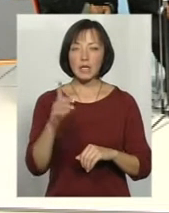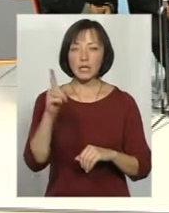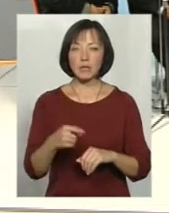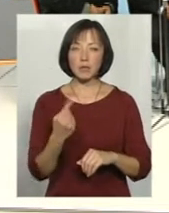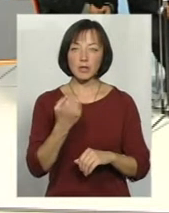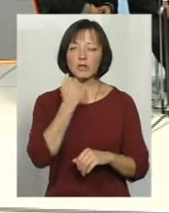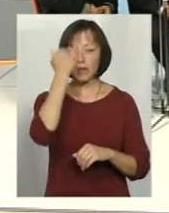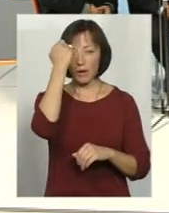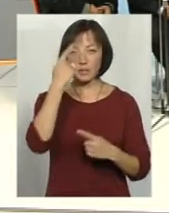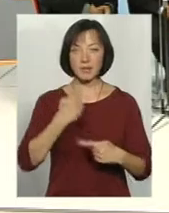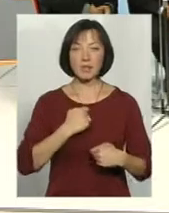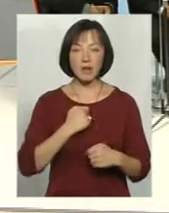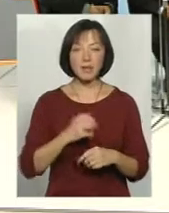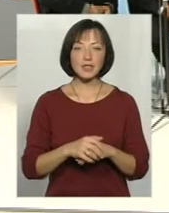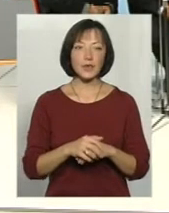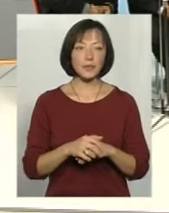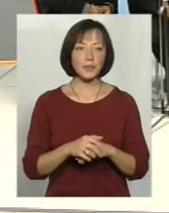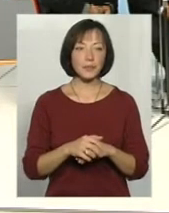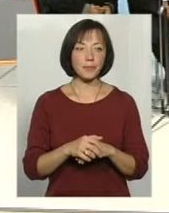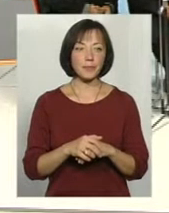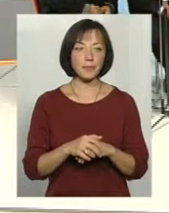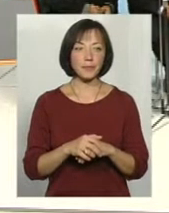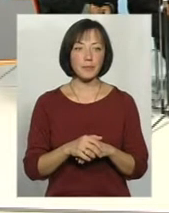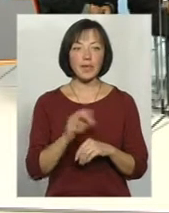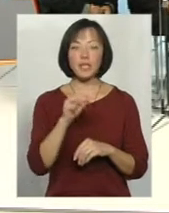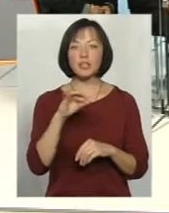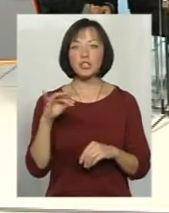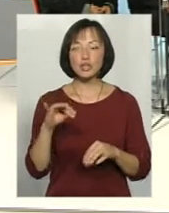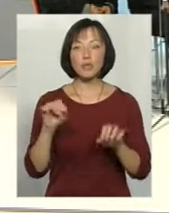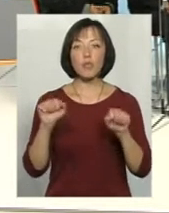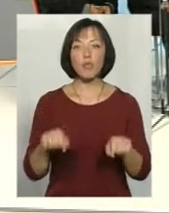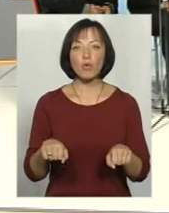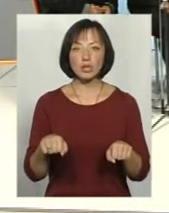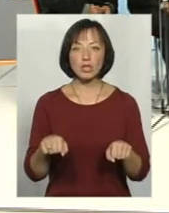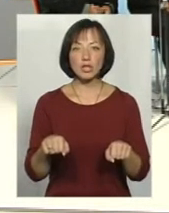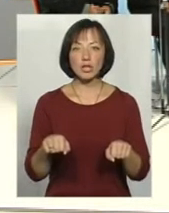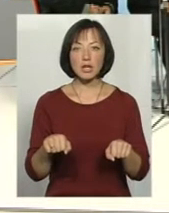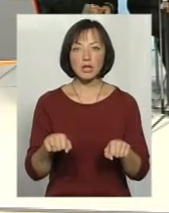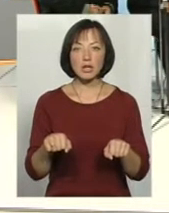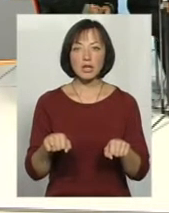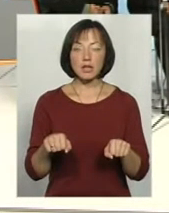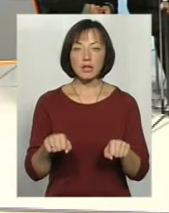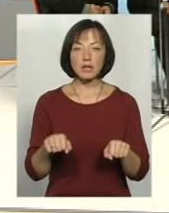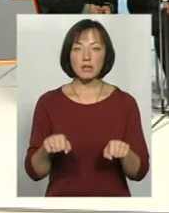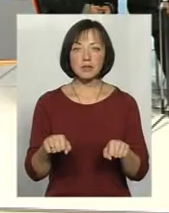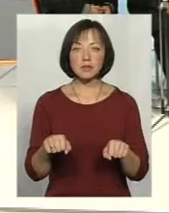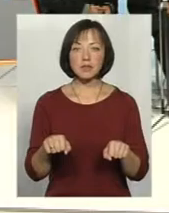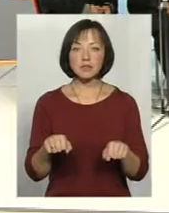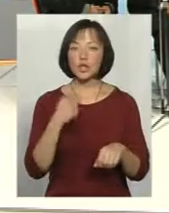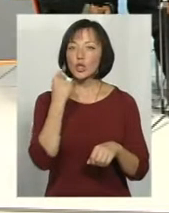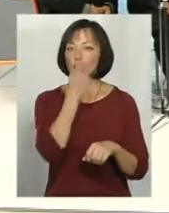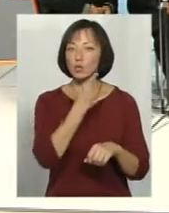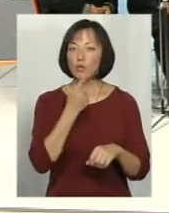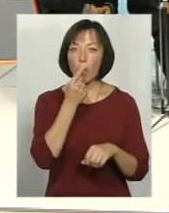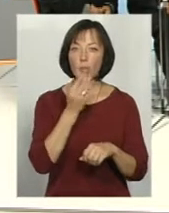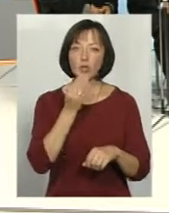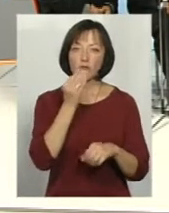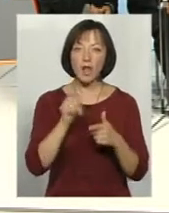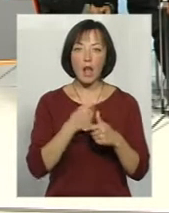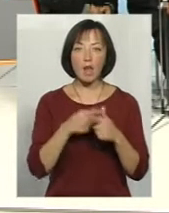Дякуємо за інформацію. До речі, Олександре Івановичу, а чи може пройти власне зубопротезування